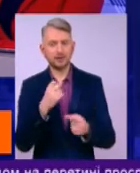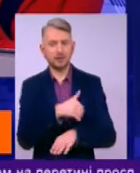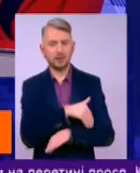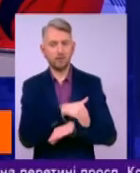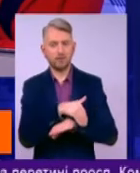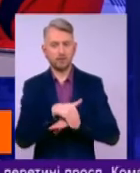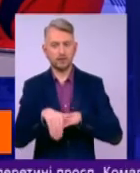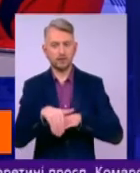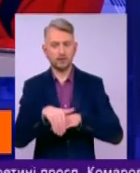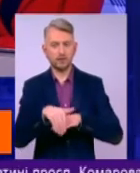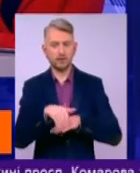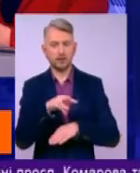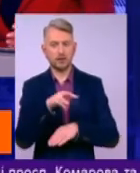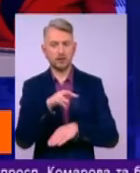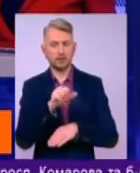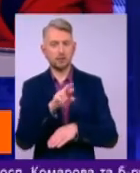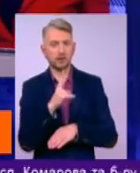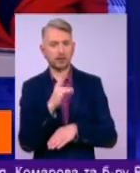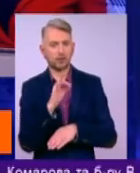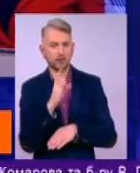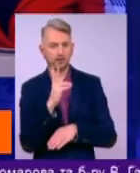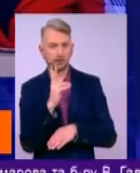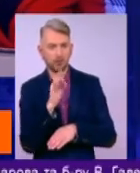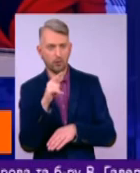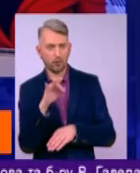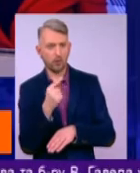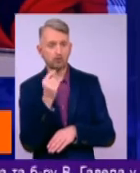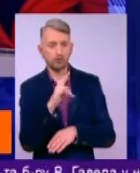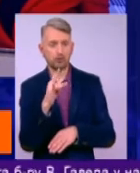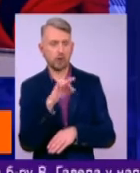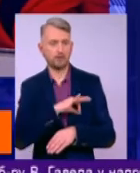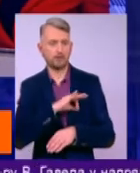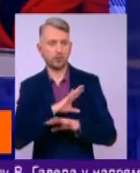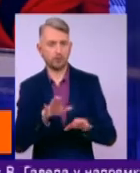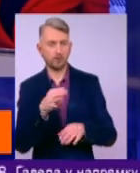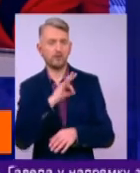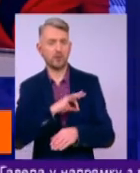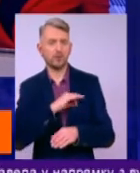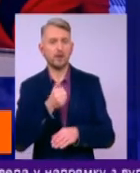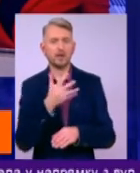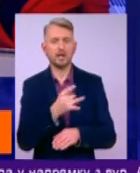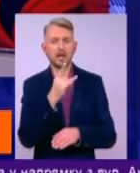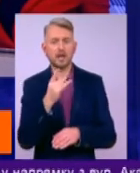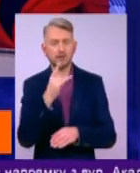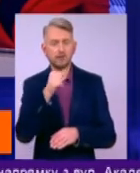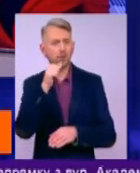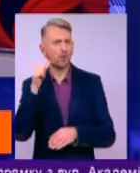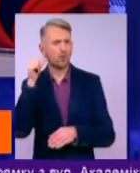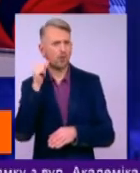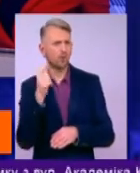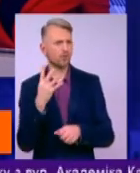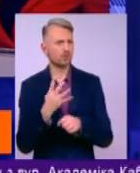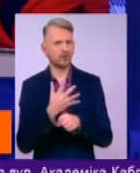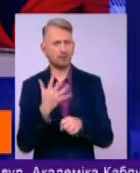вулиці Маяковки, ми на Маяковці називаємо, жодного разу не використовувалась. Використовується кілька разів. Минулого року 4